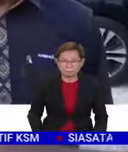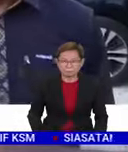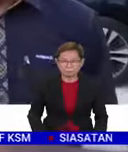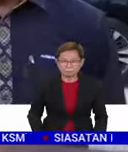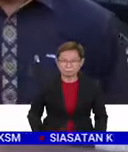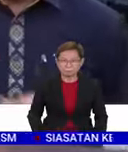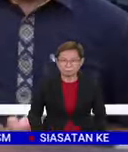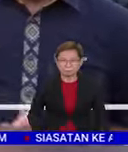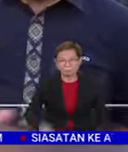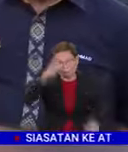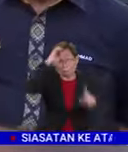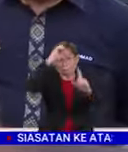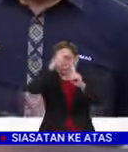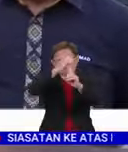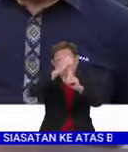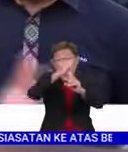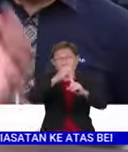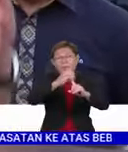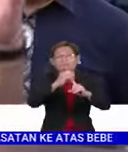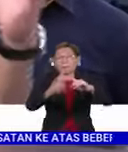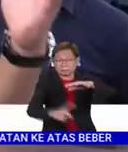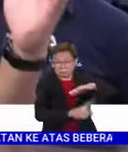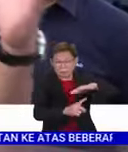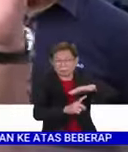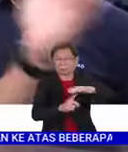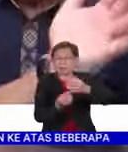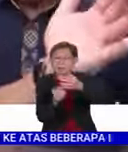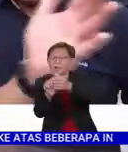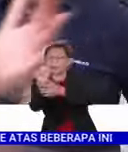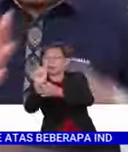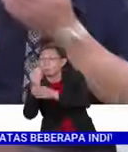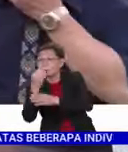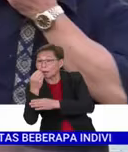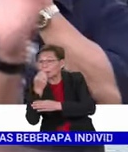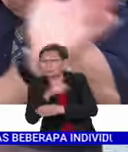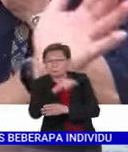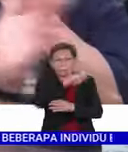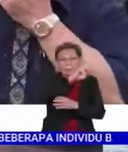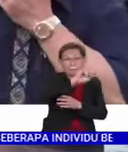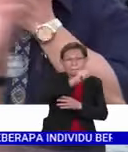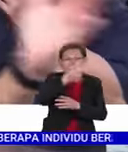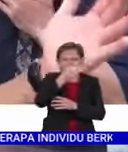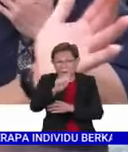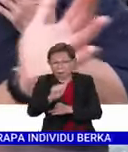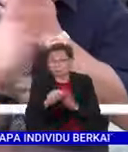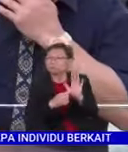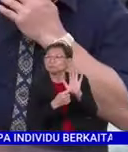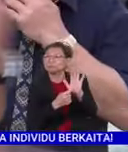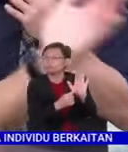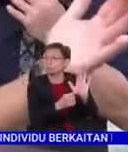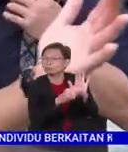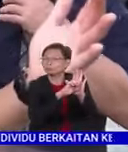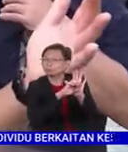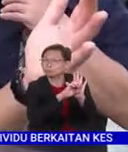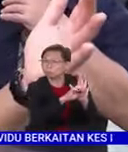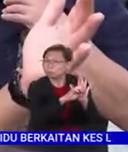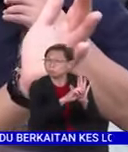Dan ini merupakan matlamat dasar agro makanan yang MAHA ini adalah showcasing, perlihatkan